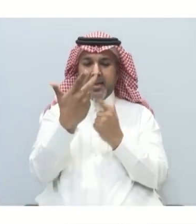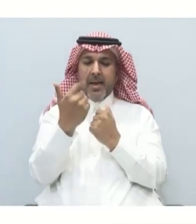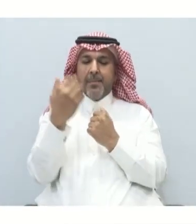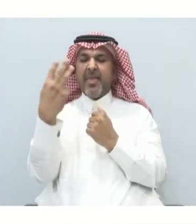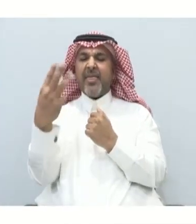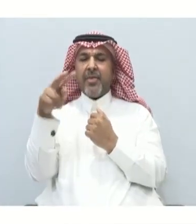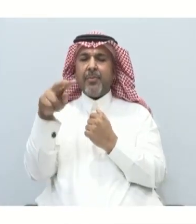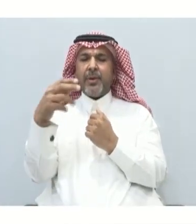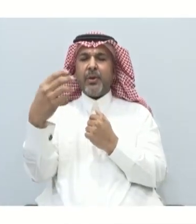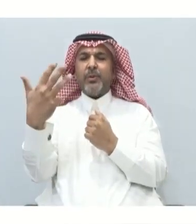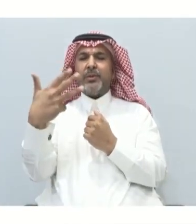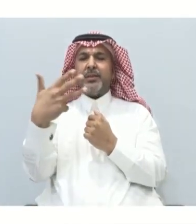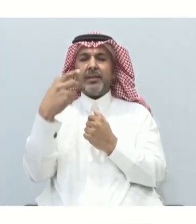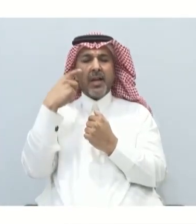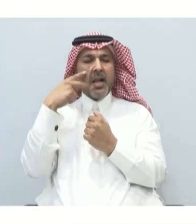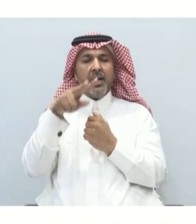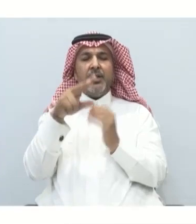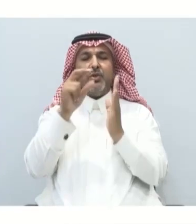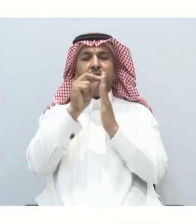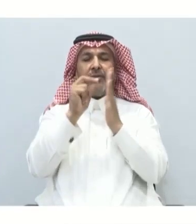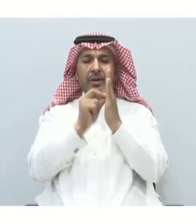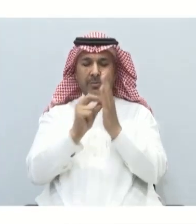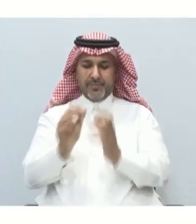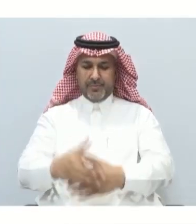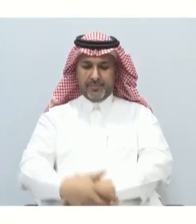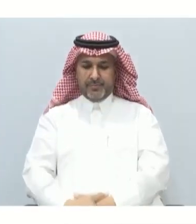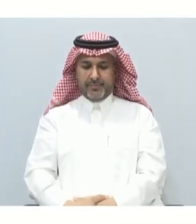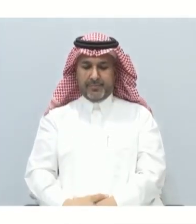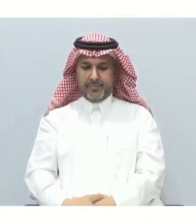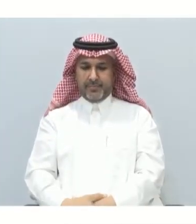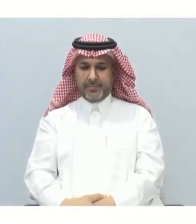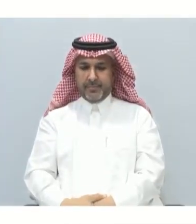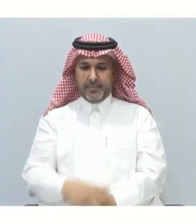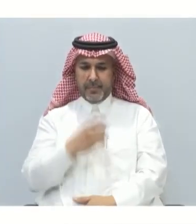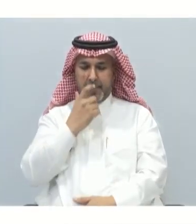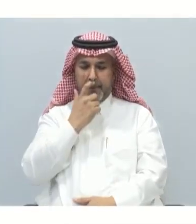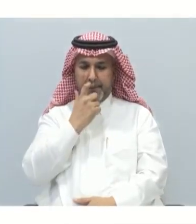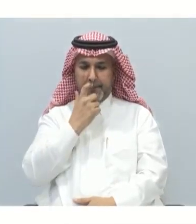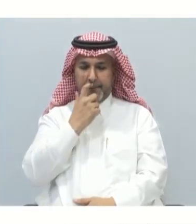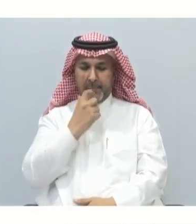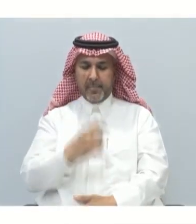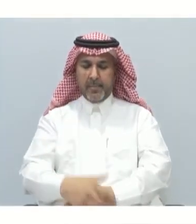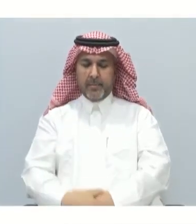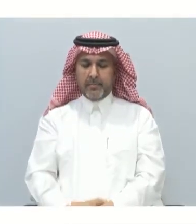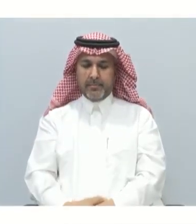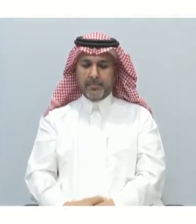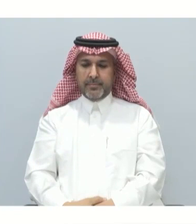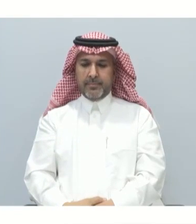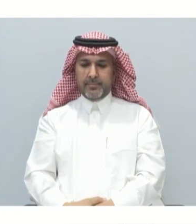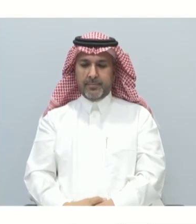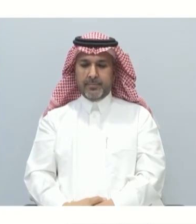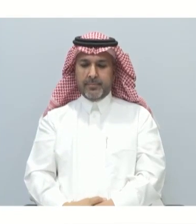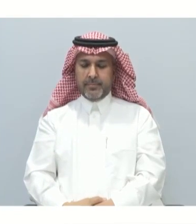المجموع 390 390 يعني المثال هذا اخف ارقامه من المثال السابق